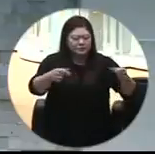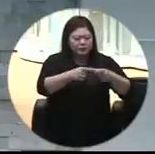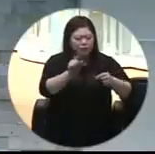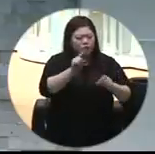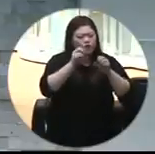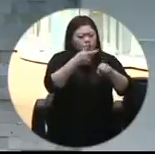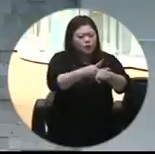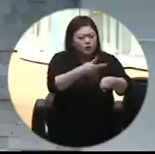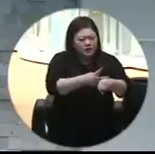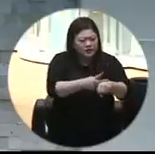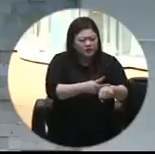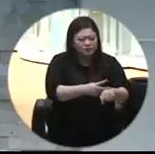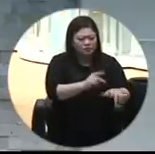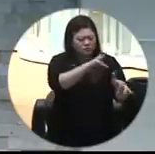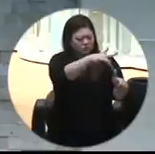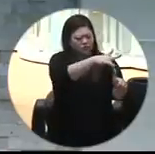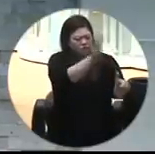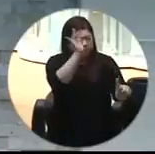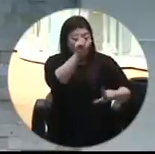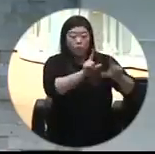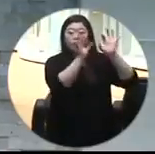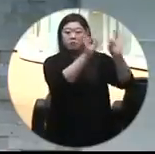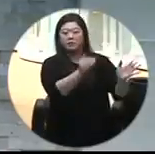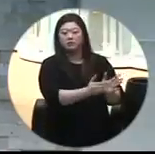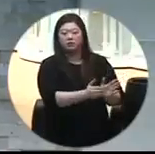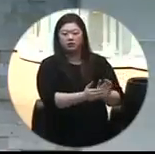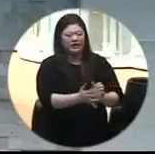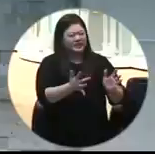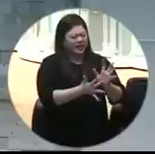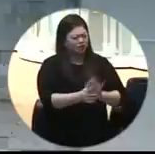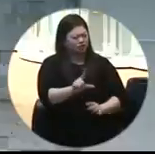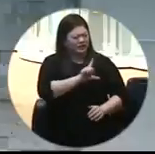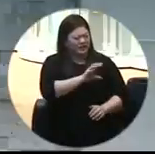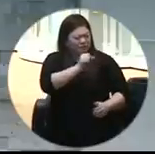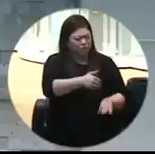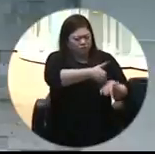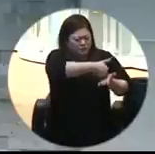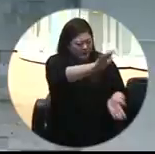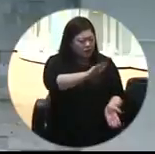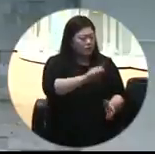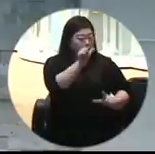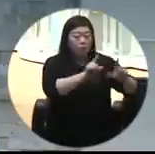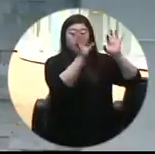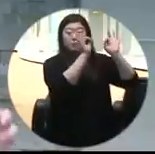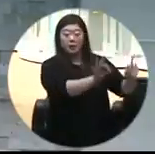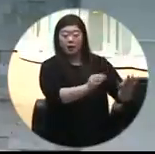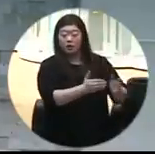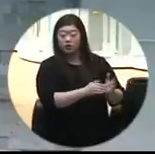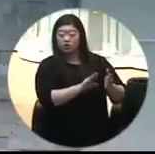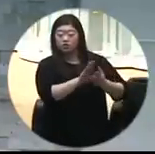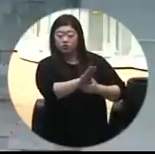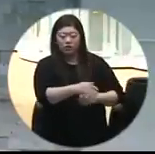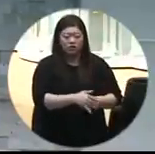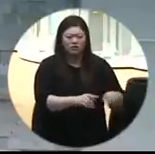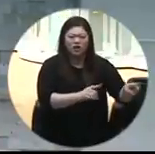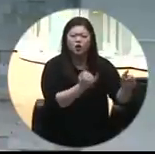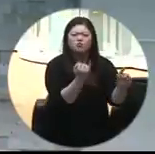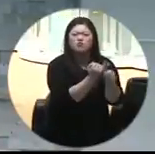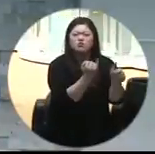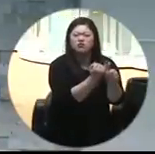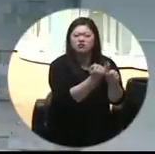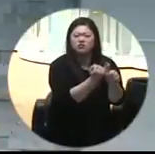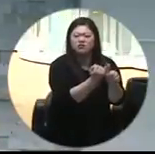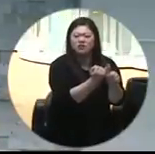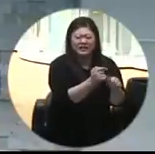그러니까 내가 막 귀신 쫓아내는 거 봤단 말이에요. 옆에서 막 쫓아내는 예수 이름을 막 봤단 말이에요. 그러니까 부부 싸움 붙었어요. 부부 싸움이